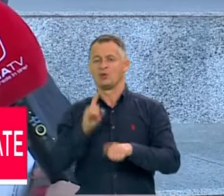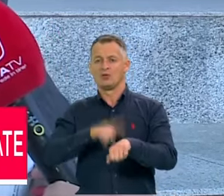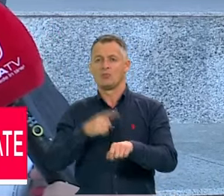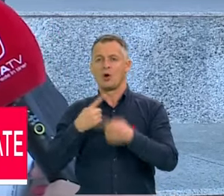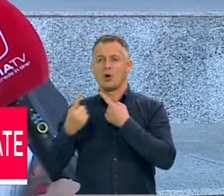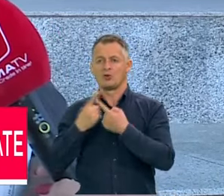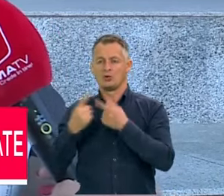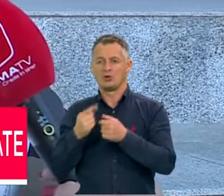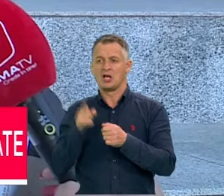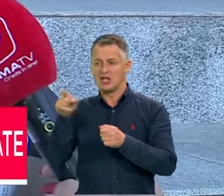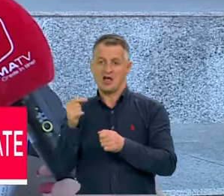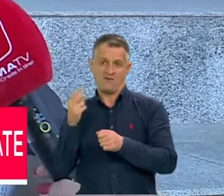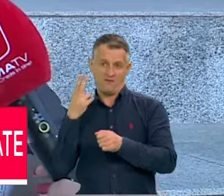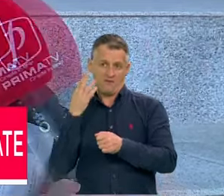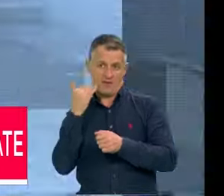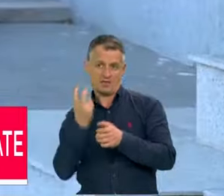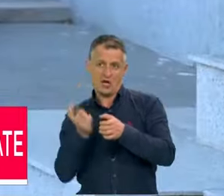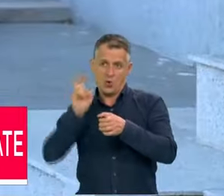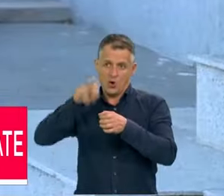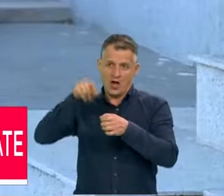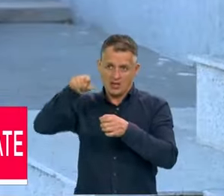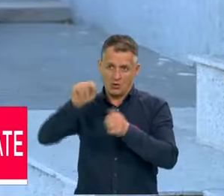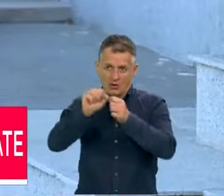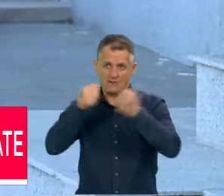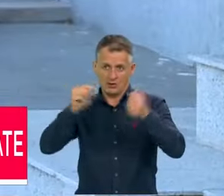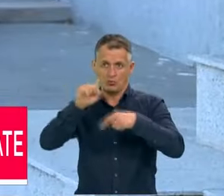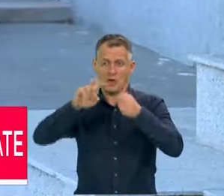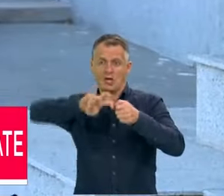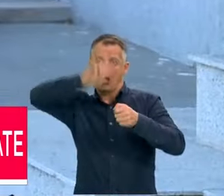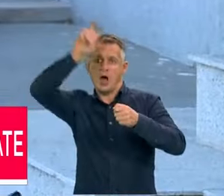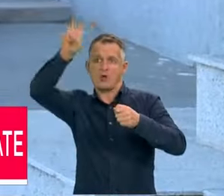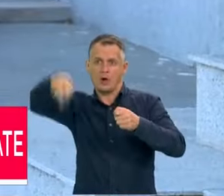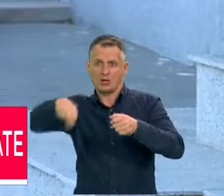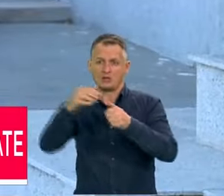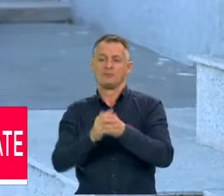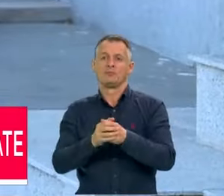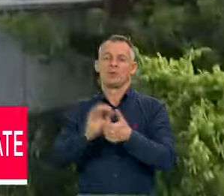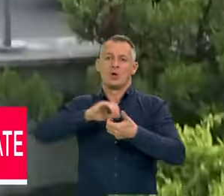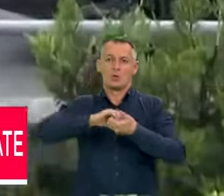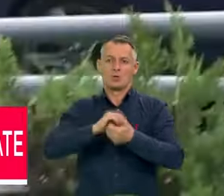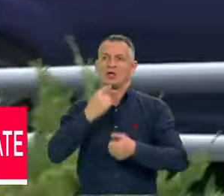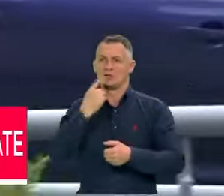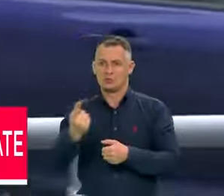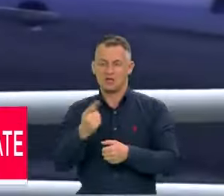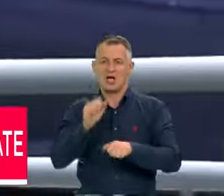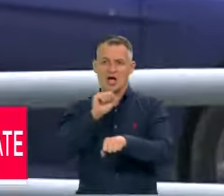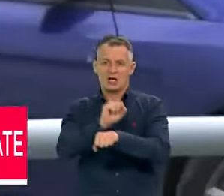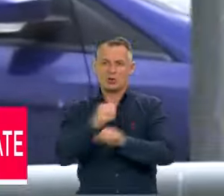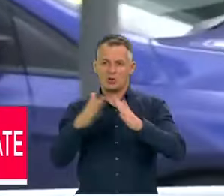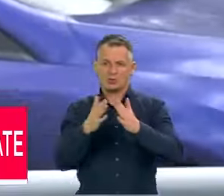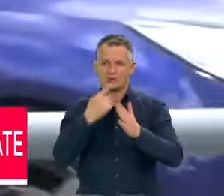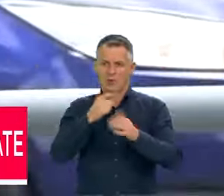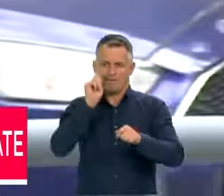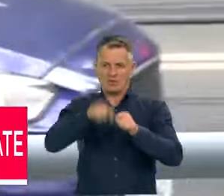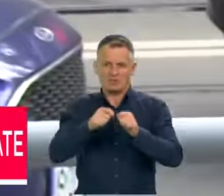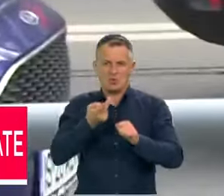Monica ceată cu piciorul acolo și ulterior s ar fi aruncat rudele victimei sunt devastate și spun că arestul la domiciliu este o pedeapsă mult prea